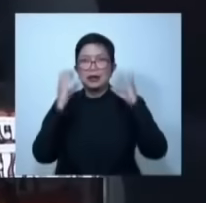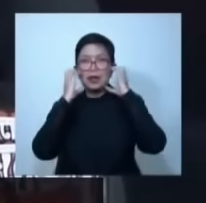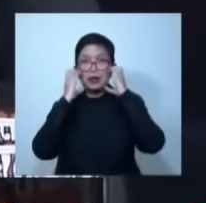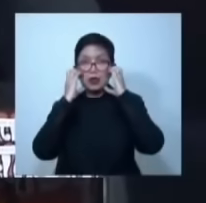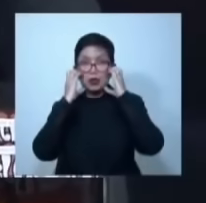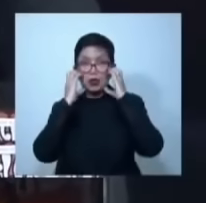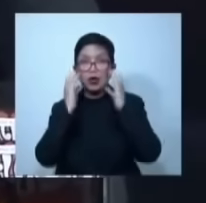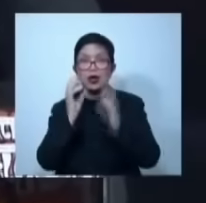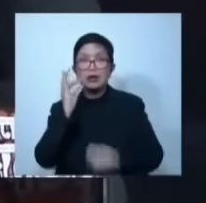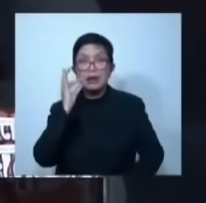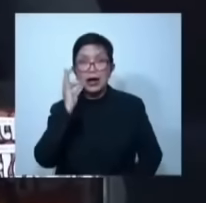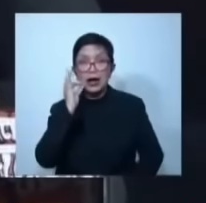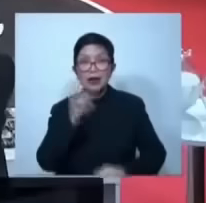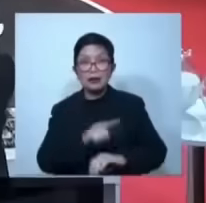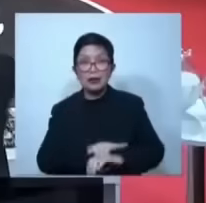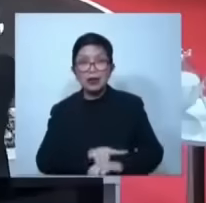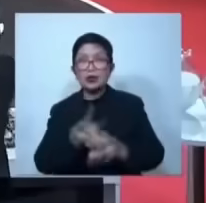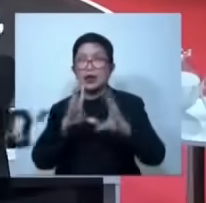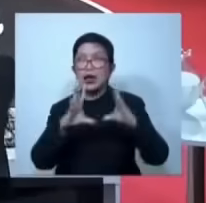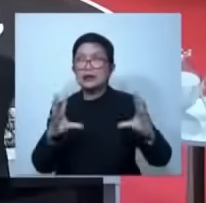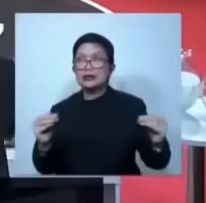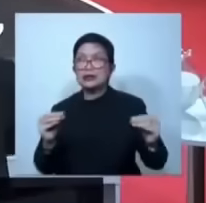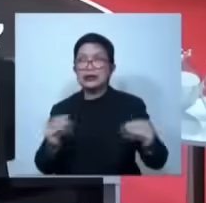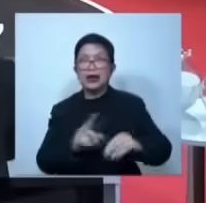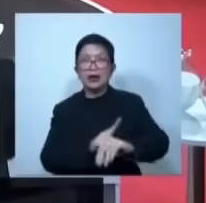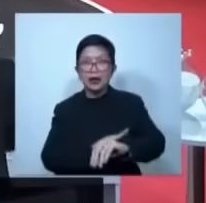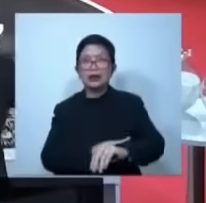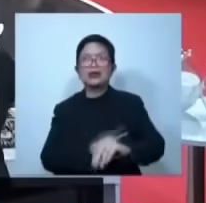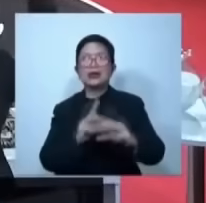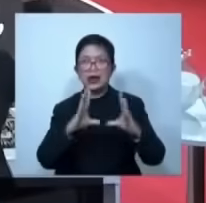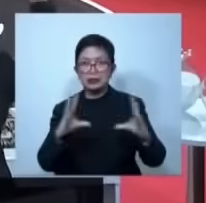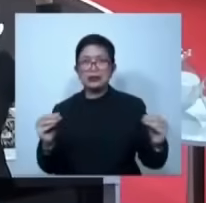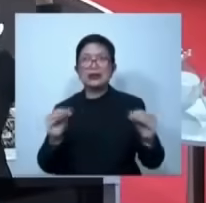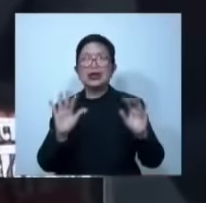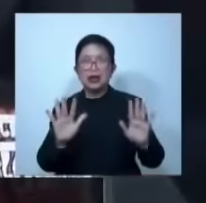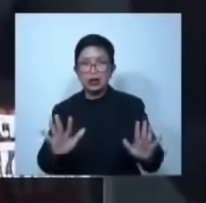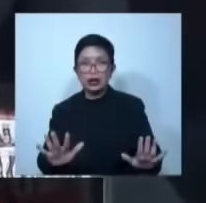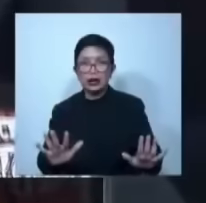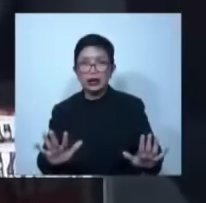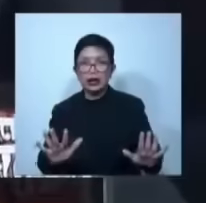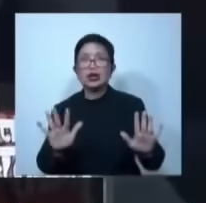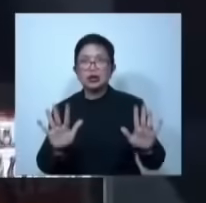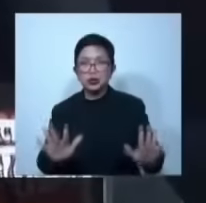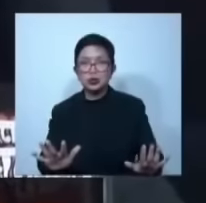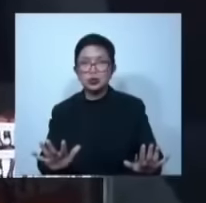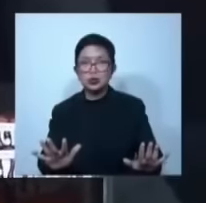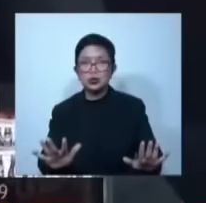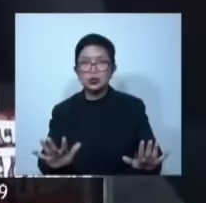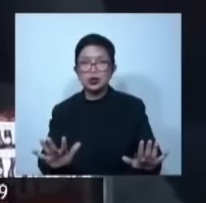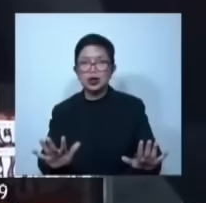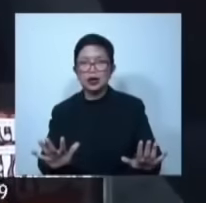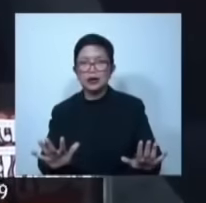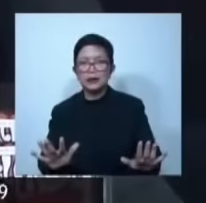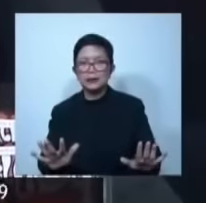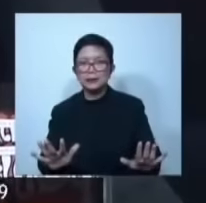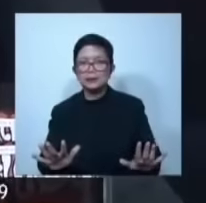mohon maaf waktu sudah habis waktu sudah habis baik hadirin nanti ada kesempatanuk untuk kembali